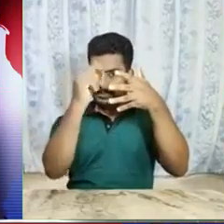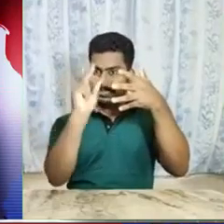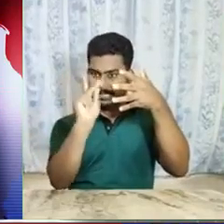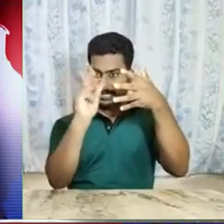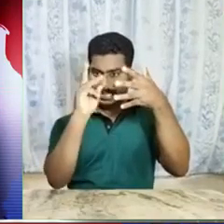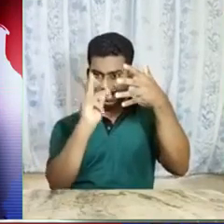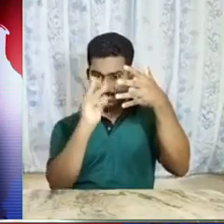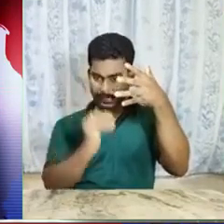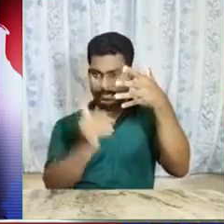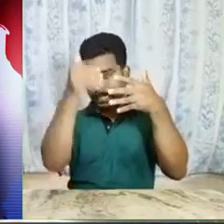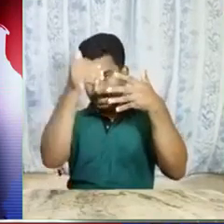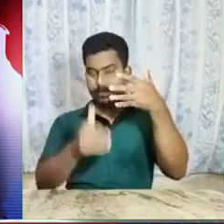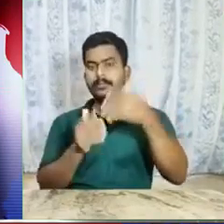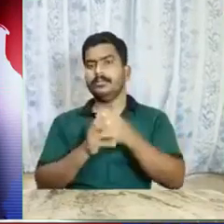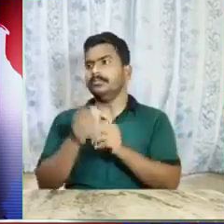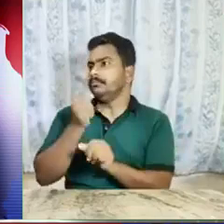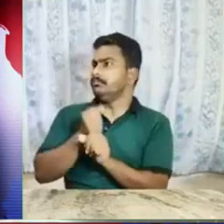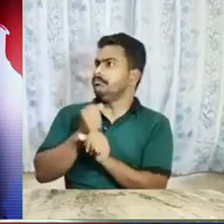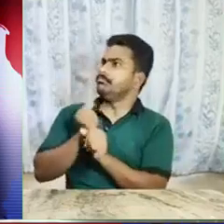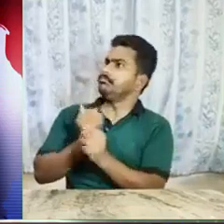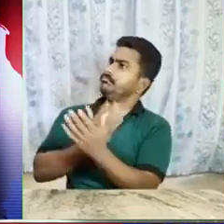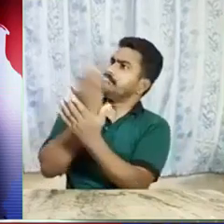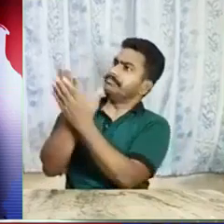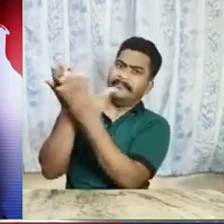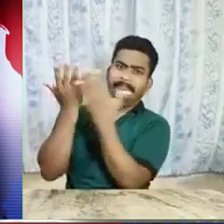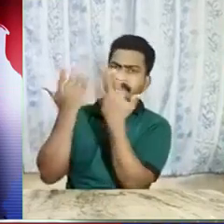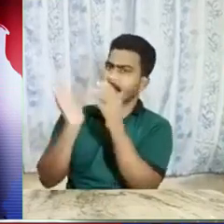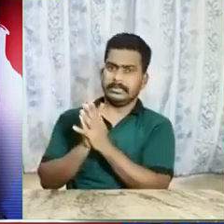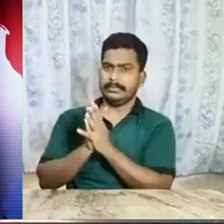കണ്ണൂരിൽ ഇറങ്ങണമെന്നാണ് താൽപ്പര്യപ്പെട്ടിട്ടുള്ളത്.